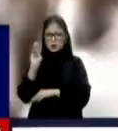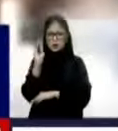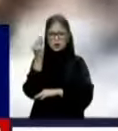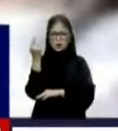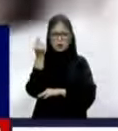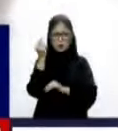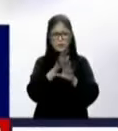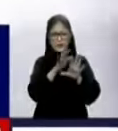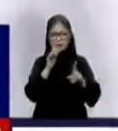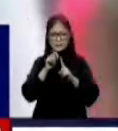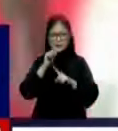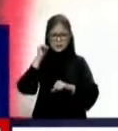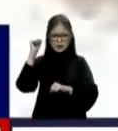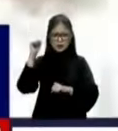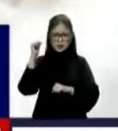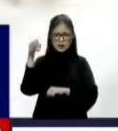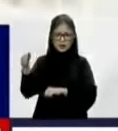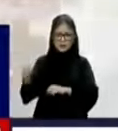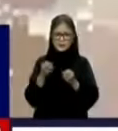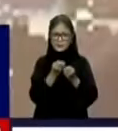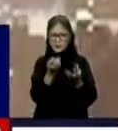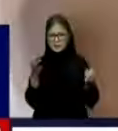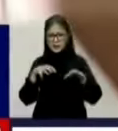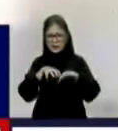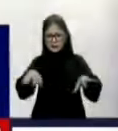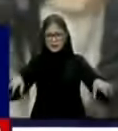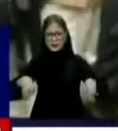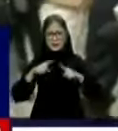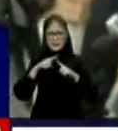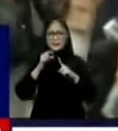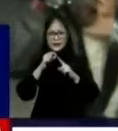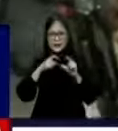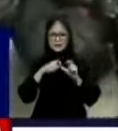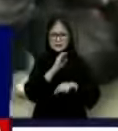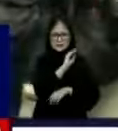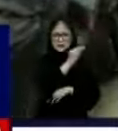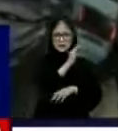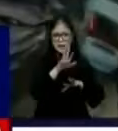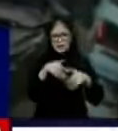Partai Perindo yang mendatangi beberapa lokasi TPS baik di Jakarta maupun di sekitarnya.